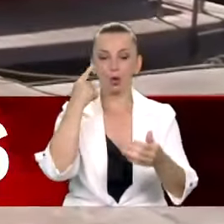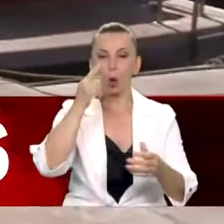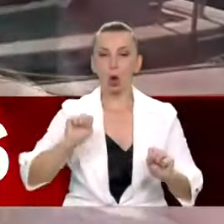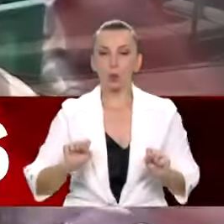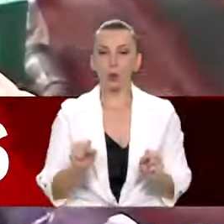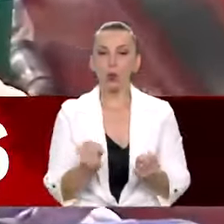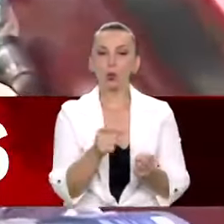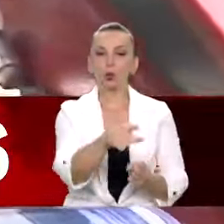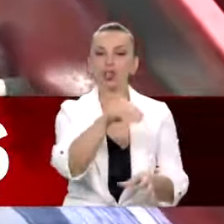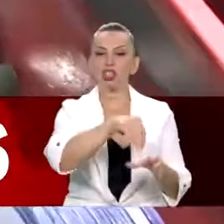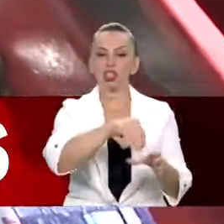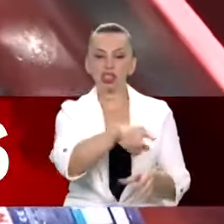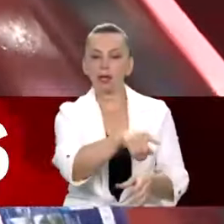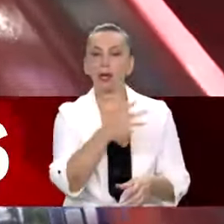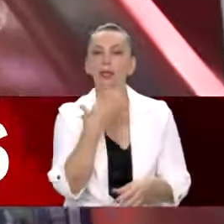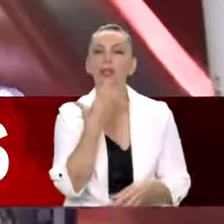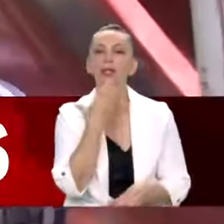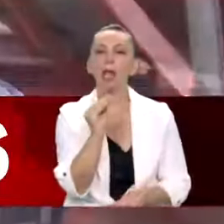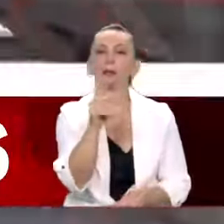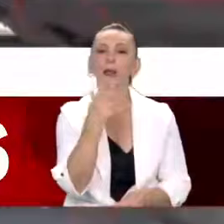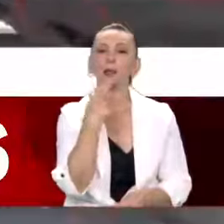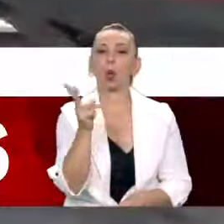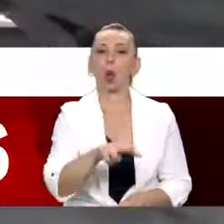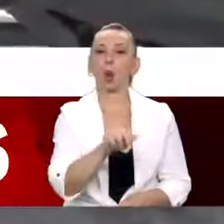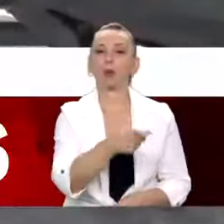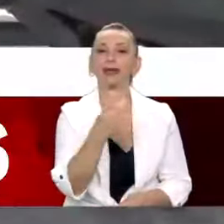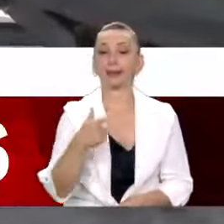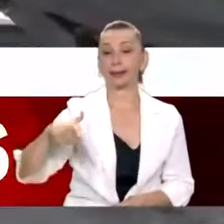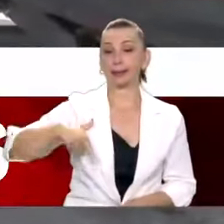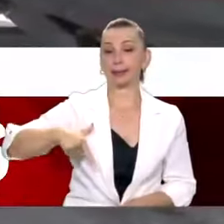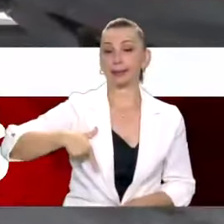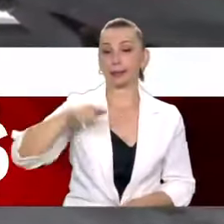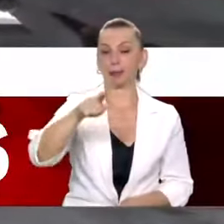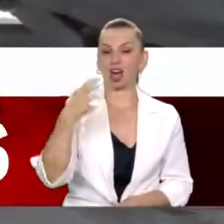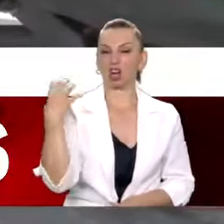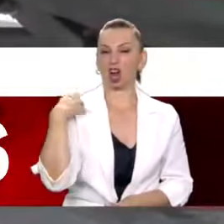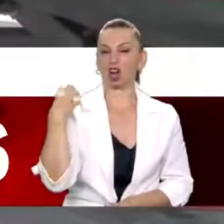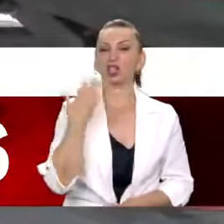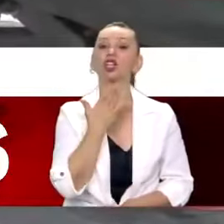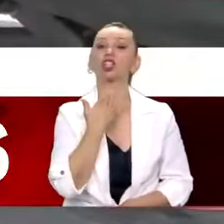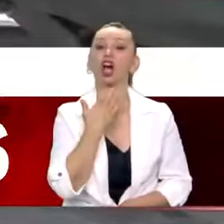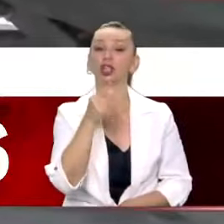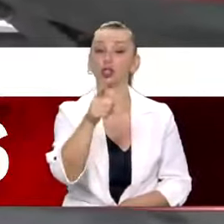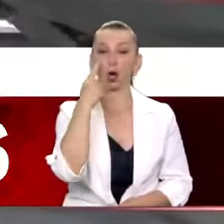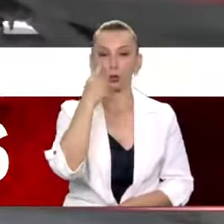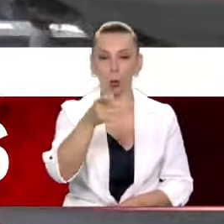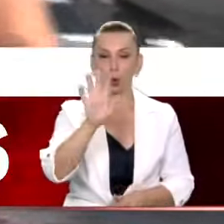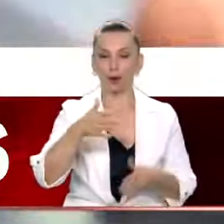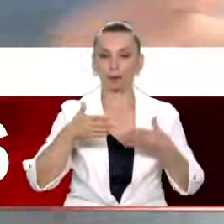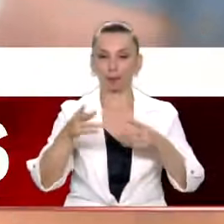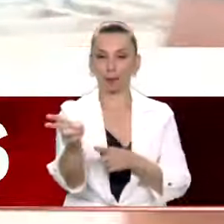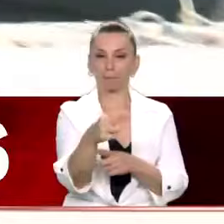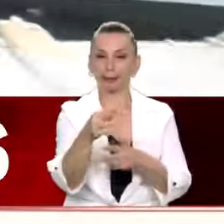dondurucu içerisinde genç bir kadına ait ceset bulundu. İzmir'in Karşıyaka ilçesindeki balıkçı barınağında bağlı bir teknenin